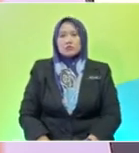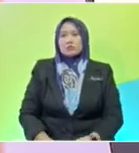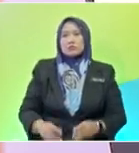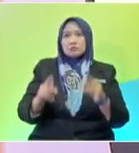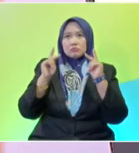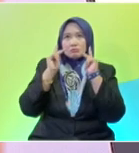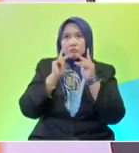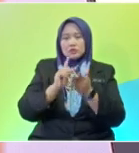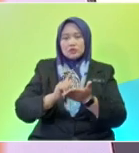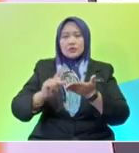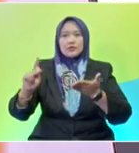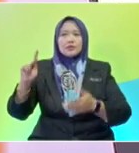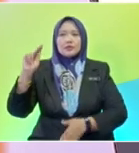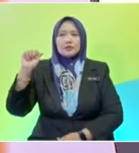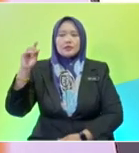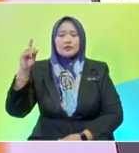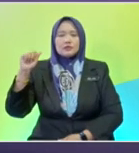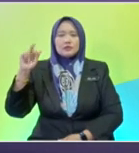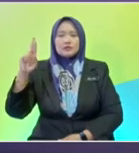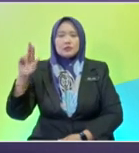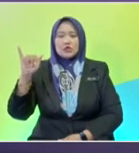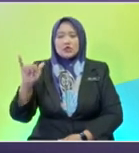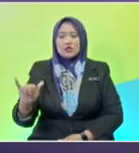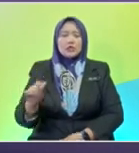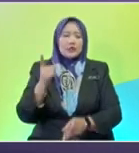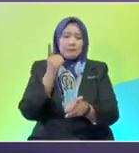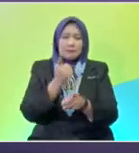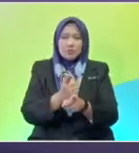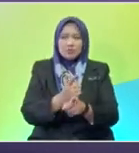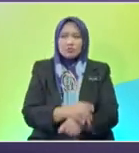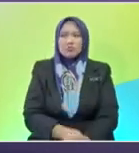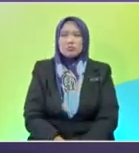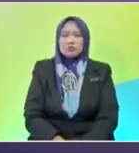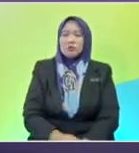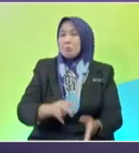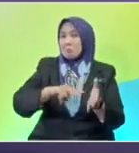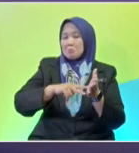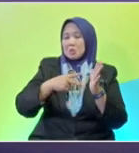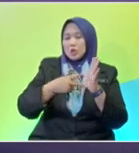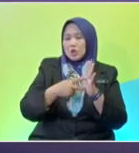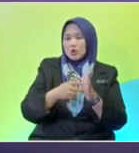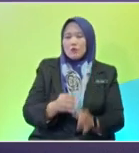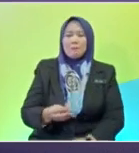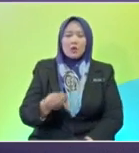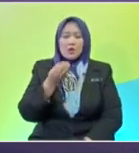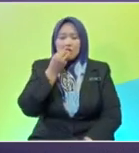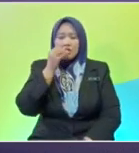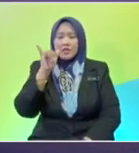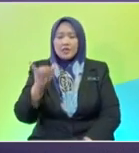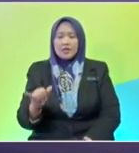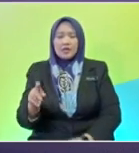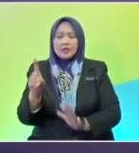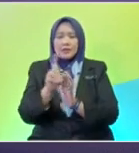nutrien yang diperlukan oleh badan kita masuknya kita kena ambil tuh tak lebih dan juga tak kurang